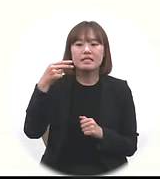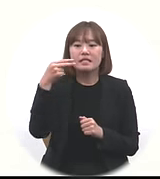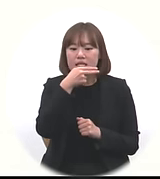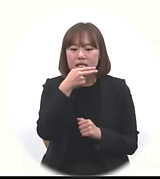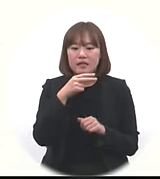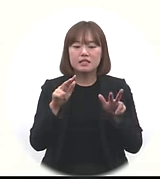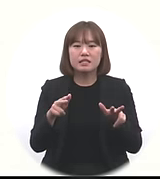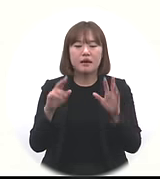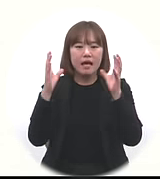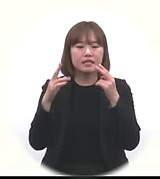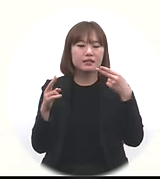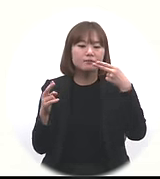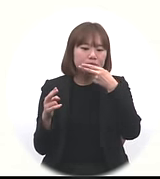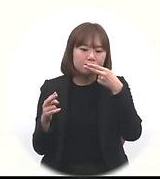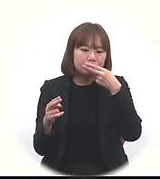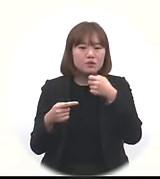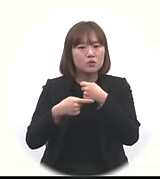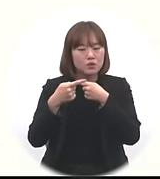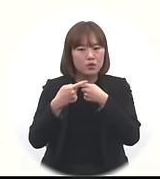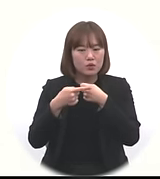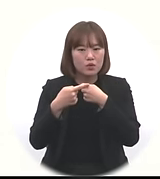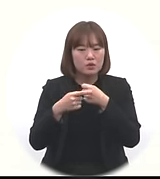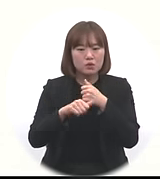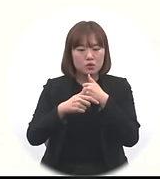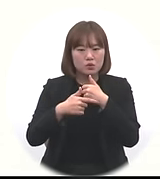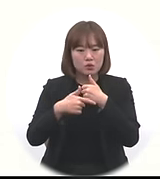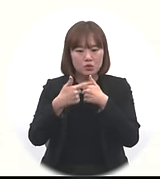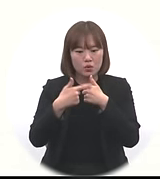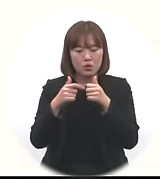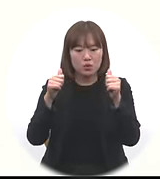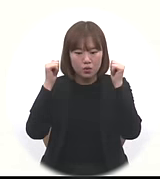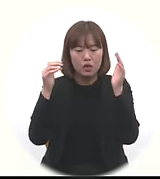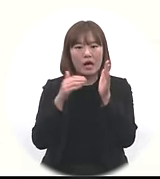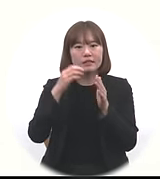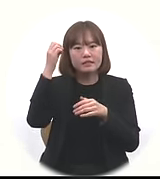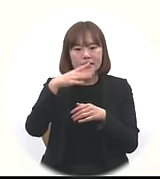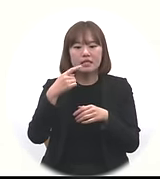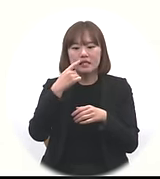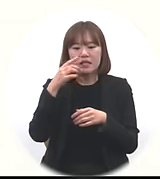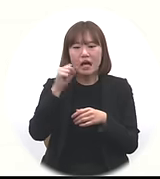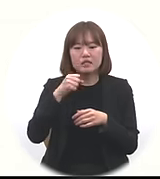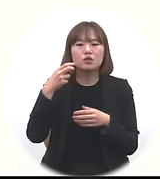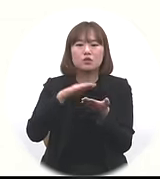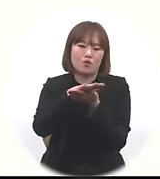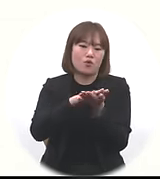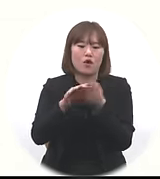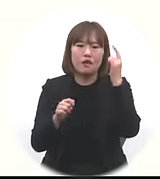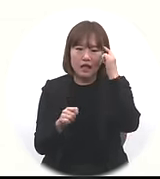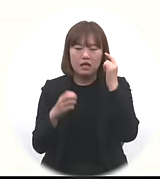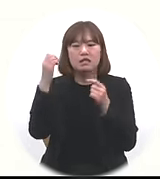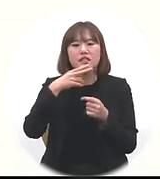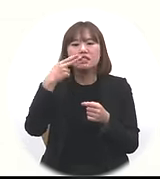지금 칫솔을 물고 있는데 초등학교 졸업할 때까지는 얘는 그냥 놀고 있는 거라고 생각하셔야 돼요. 이건 칫솔질이